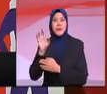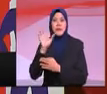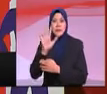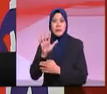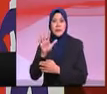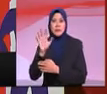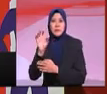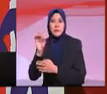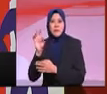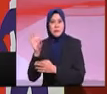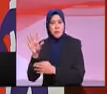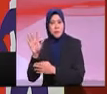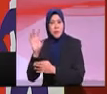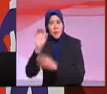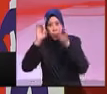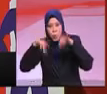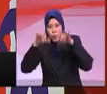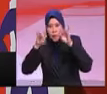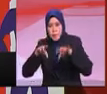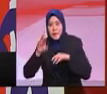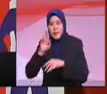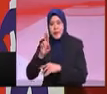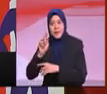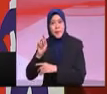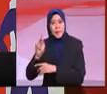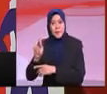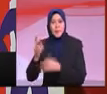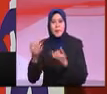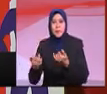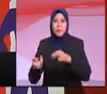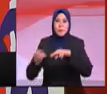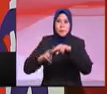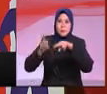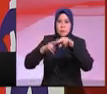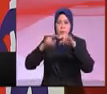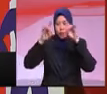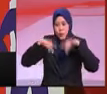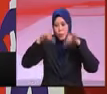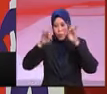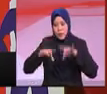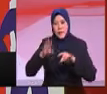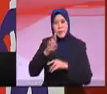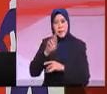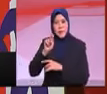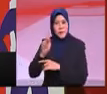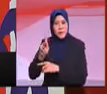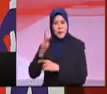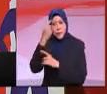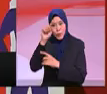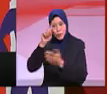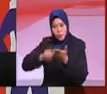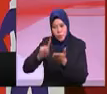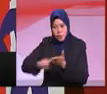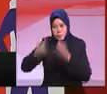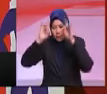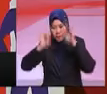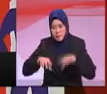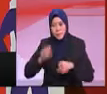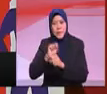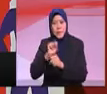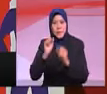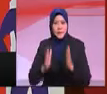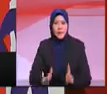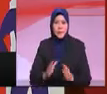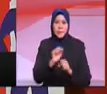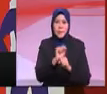168,925 ujian RTK antigen. Jadi kita akan pertingkatkan ujian RTK antigen untuk saringan pekerja-pekerja dan